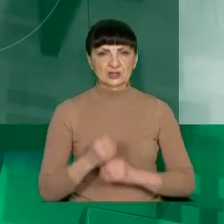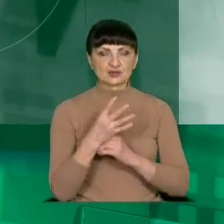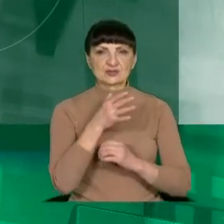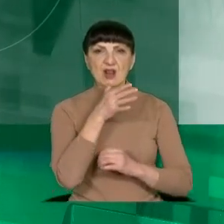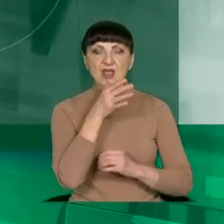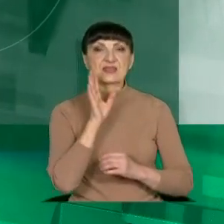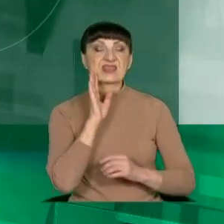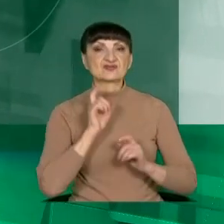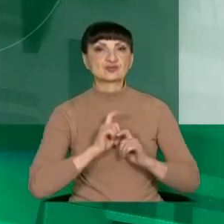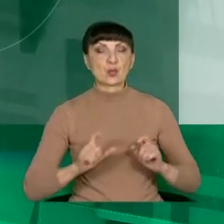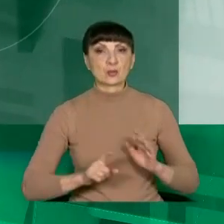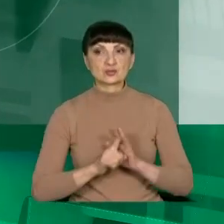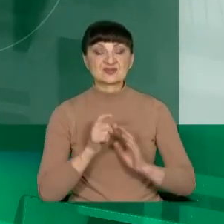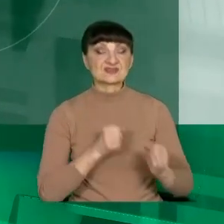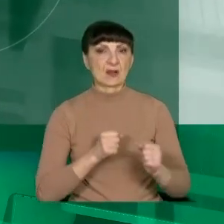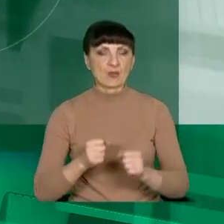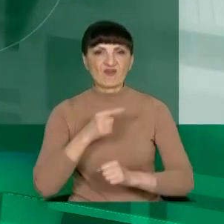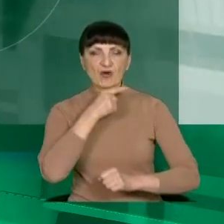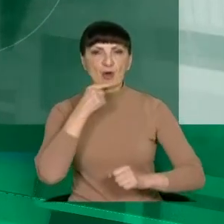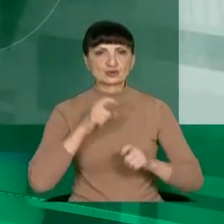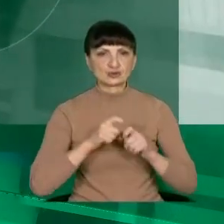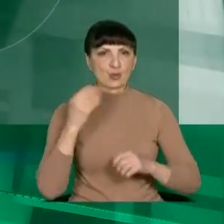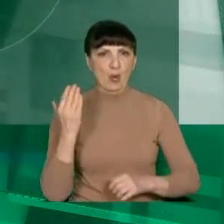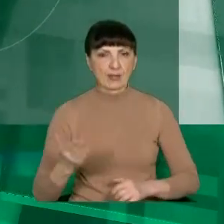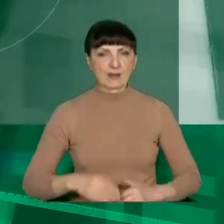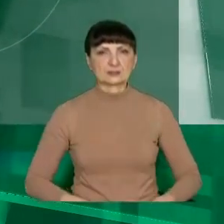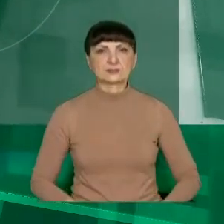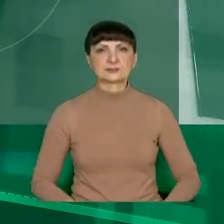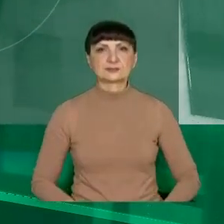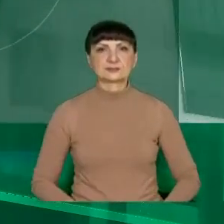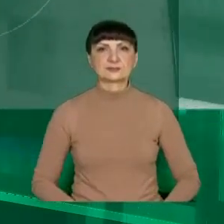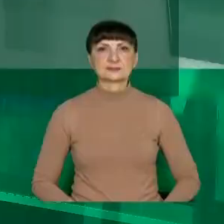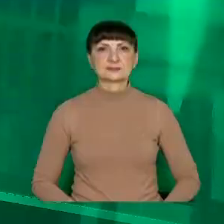Четырнадцатилетняя школьница устроила стрельбу в российской школе.